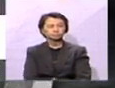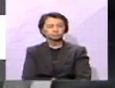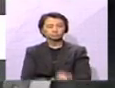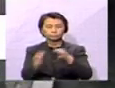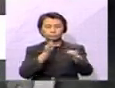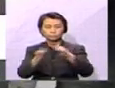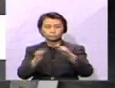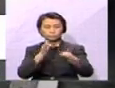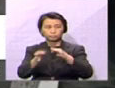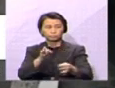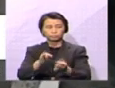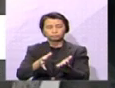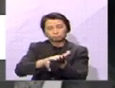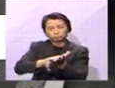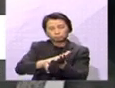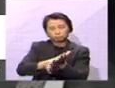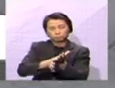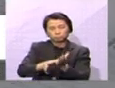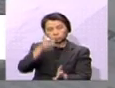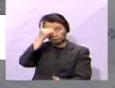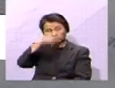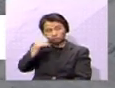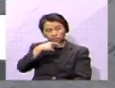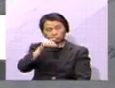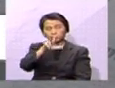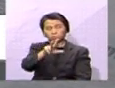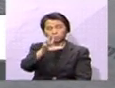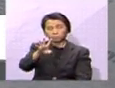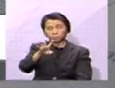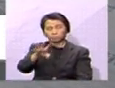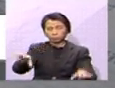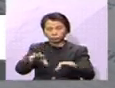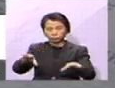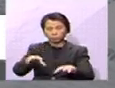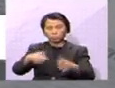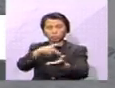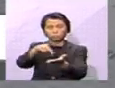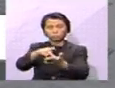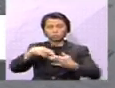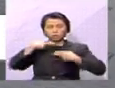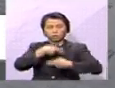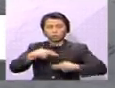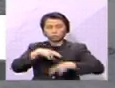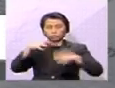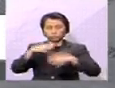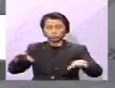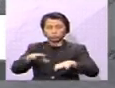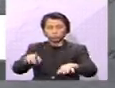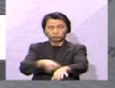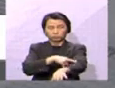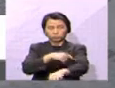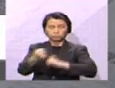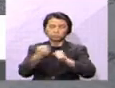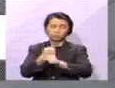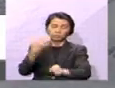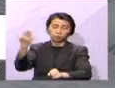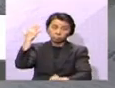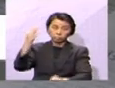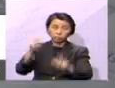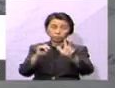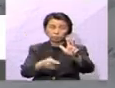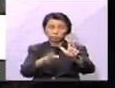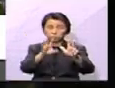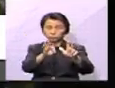mengulas hal-hal narkotik Datuk mazlan memaklumkan 74 serbuan di pusat hiburan sekitar ibu negara telah dilakukan sepanjang tahun lepas